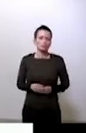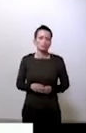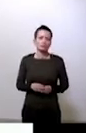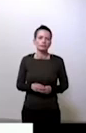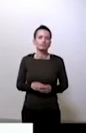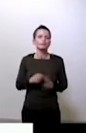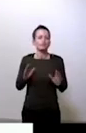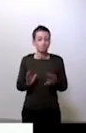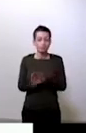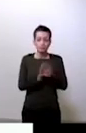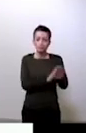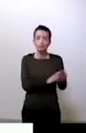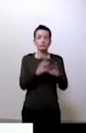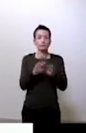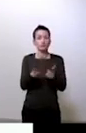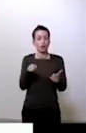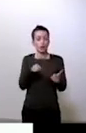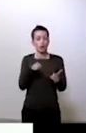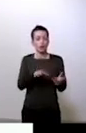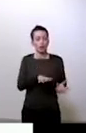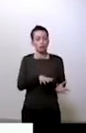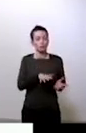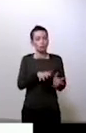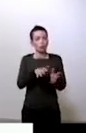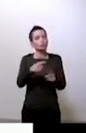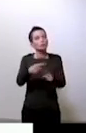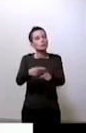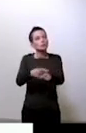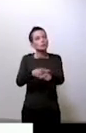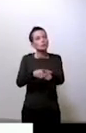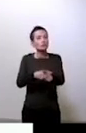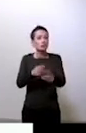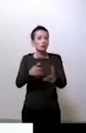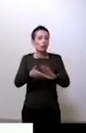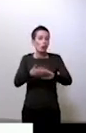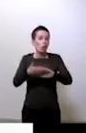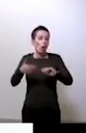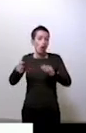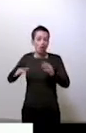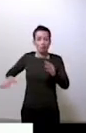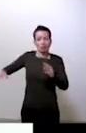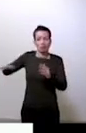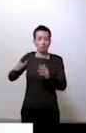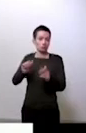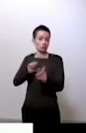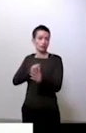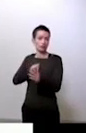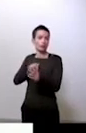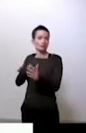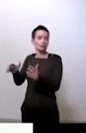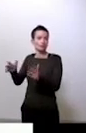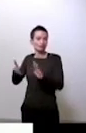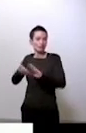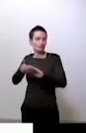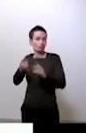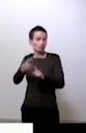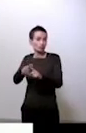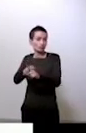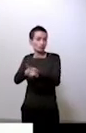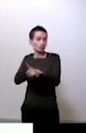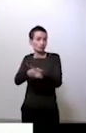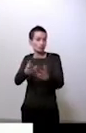L'évolution de la ville, qui progressivement a été confiée au privé dans ces différentes figures d'urbanisme,